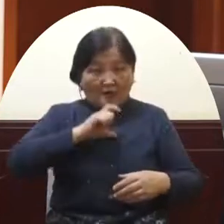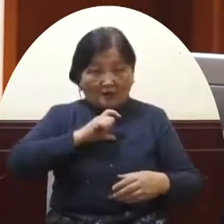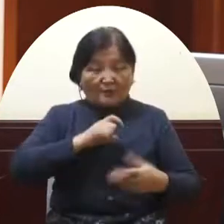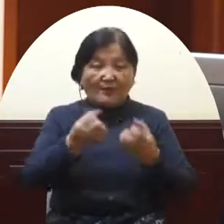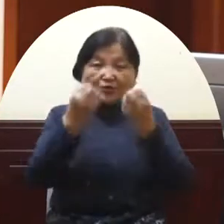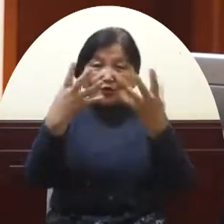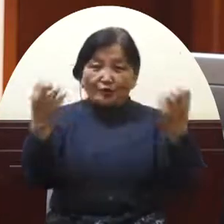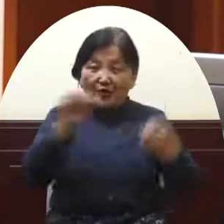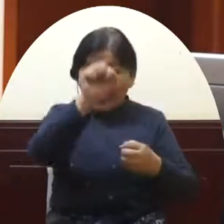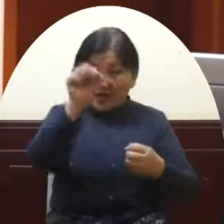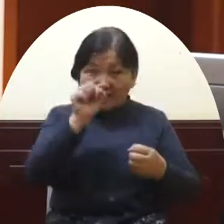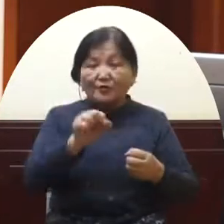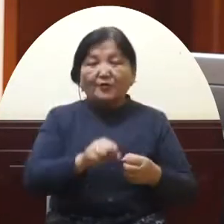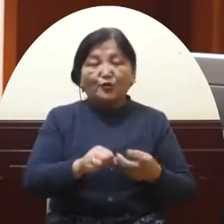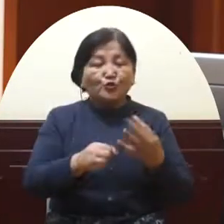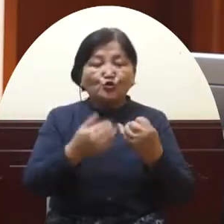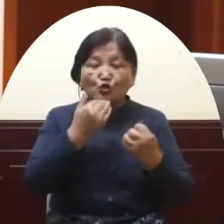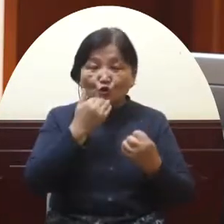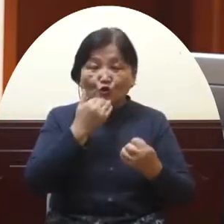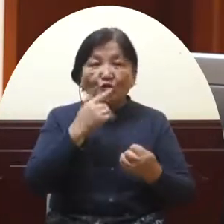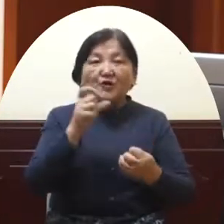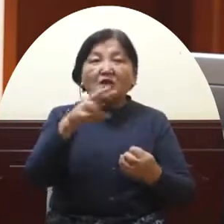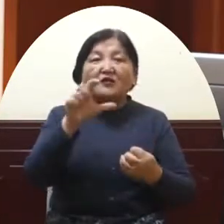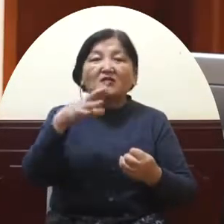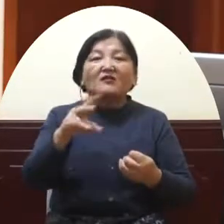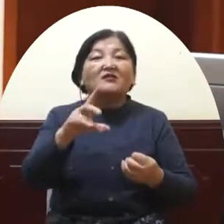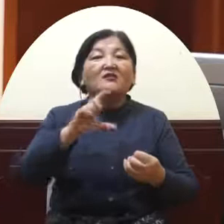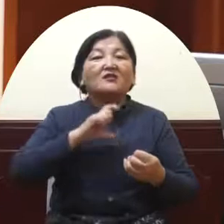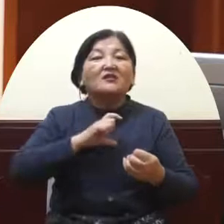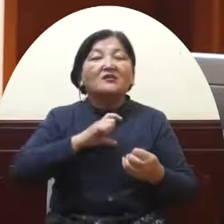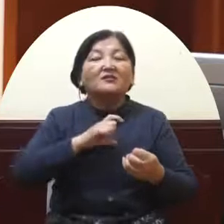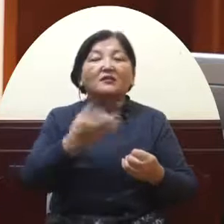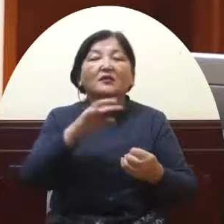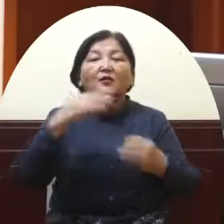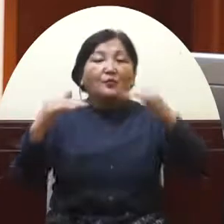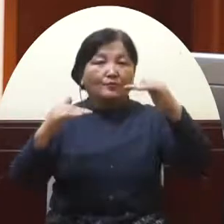дотроос цөөхөн хэдэн эрхүүд нь хайгуу илүү хэрэгжиж ирсэн.